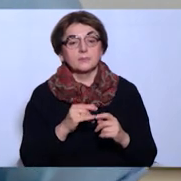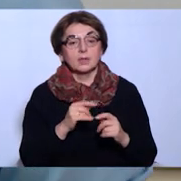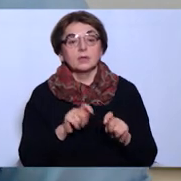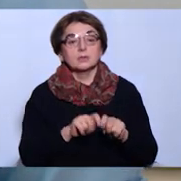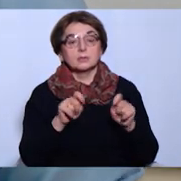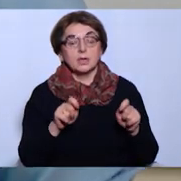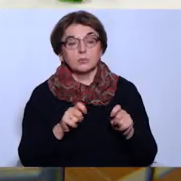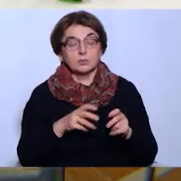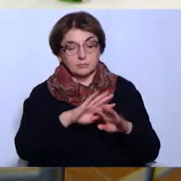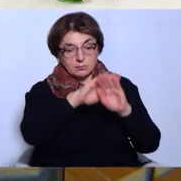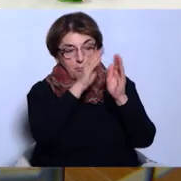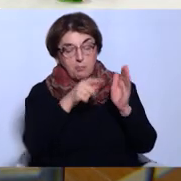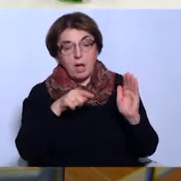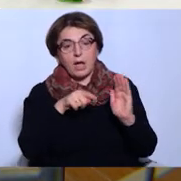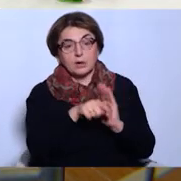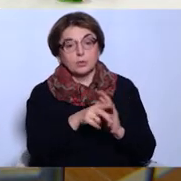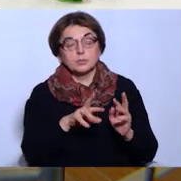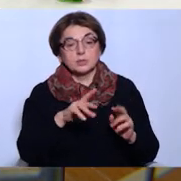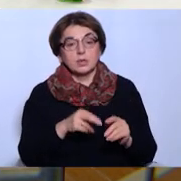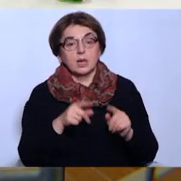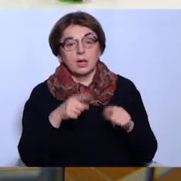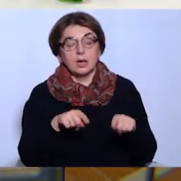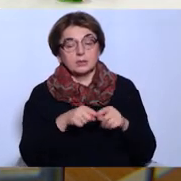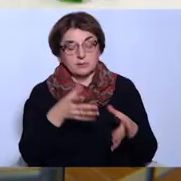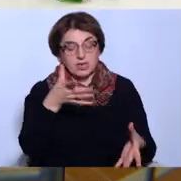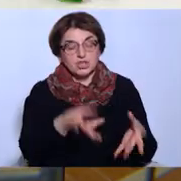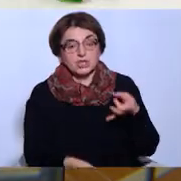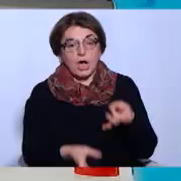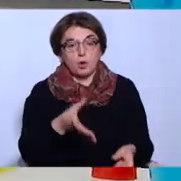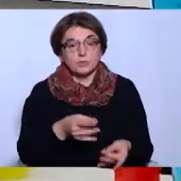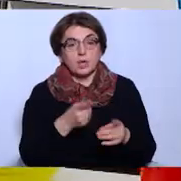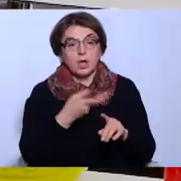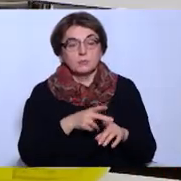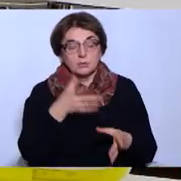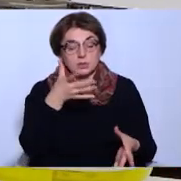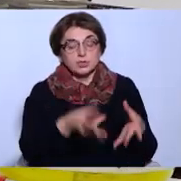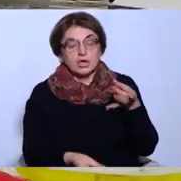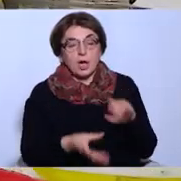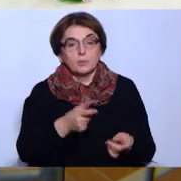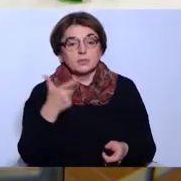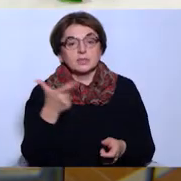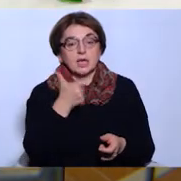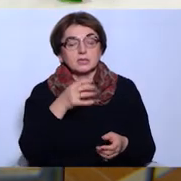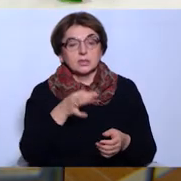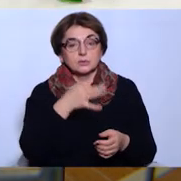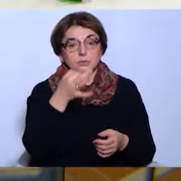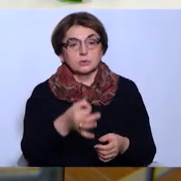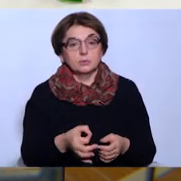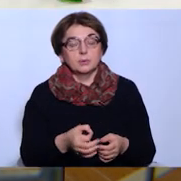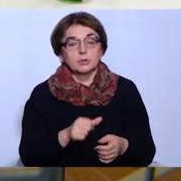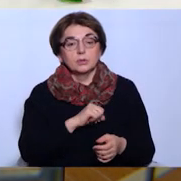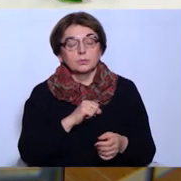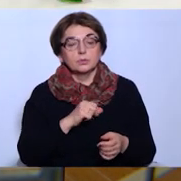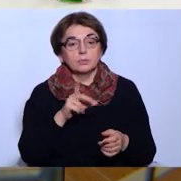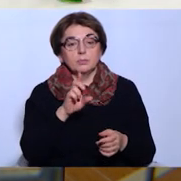წარმოიქმნება მაღაროებში და ასევე ჭაობში, ამიტომაც მას ჭაობის აირსაც უწოდებენ. მეთანი არის